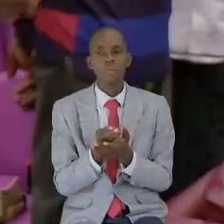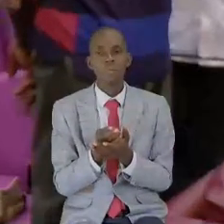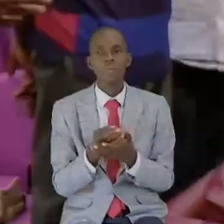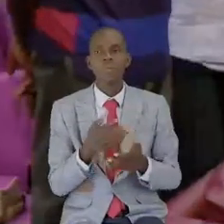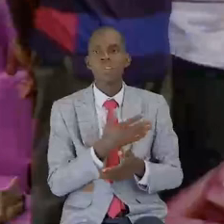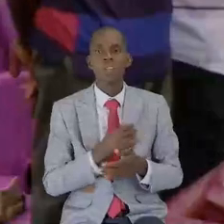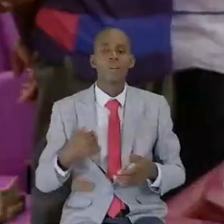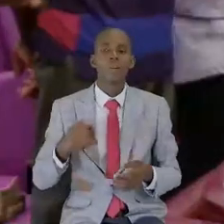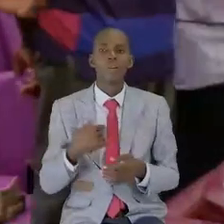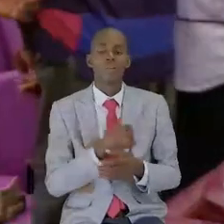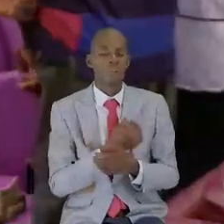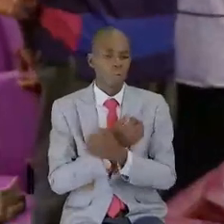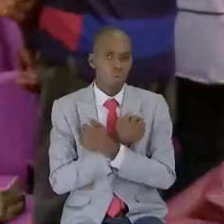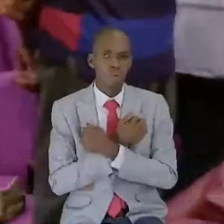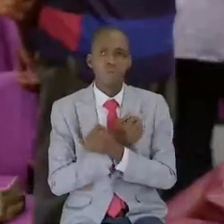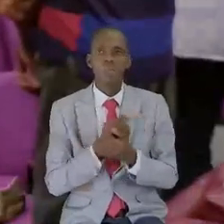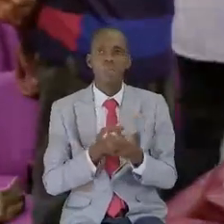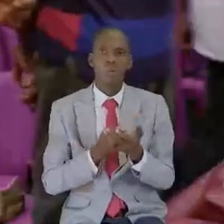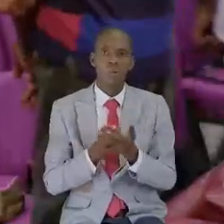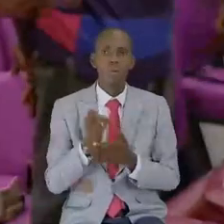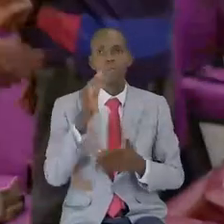Et nous aimons honnêtement.